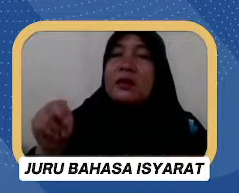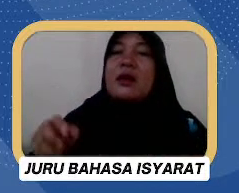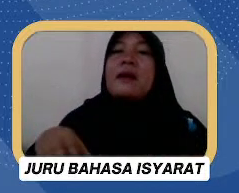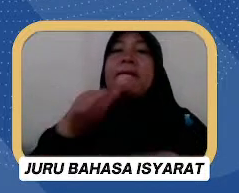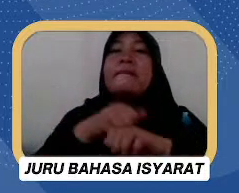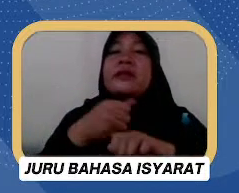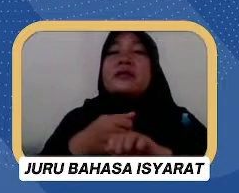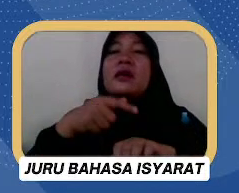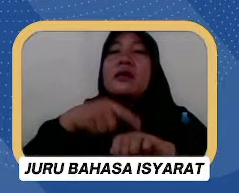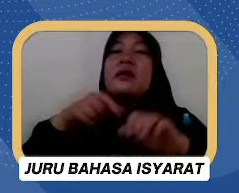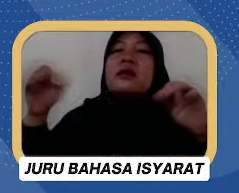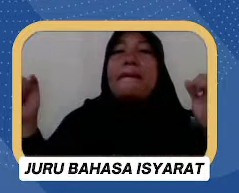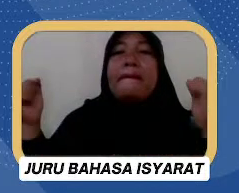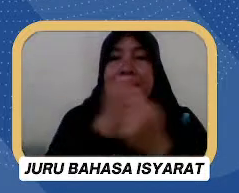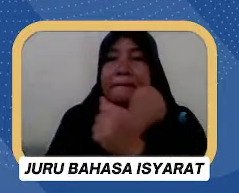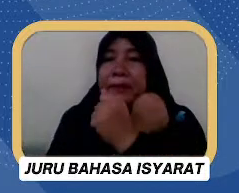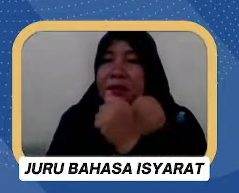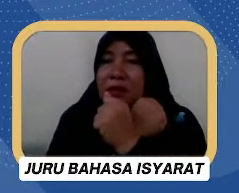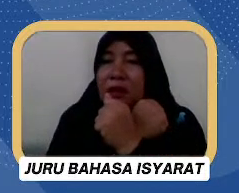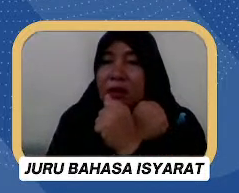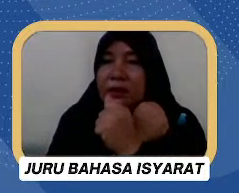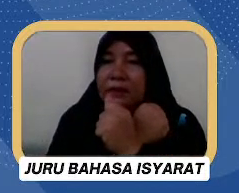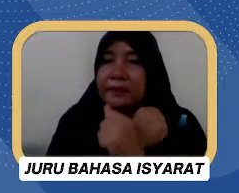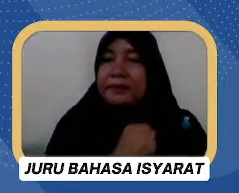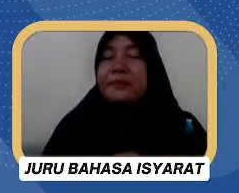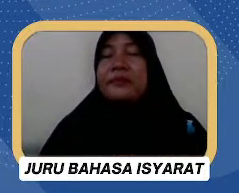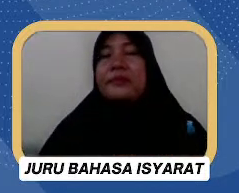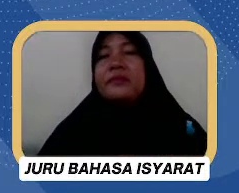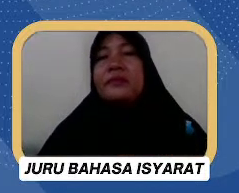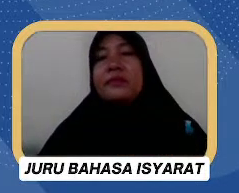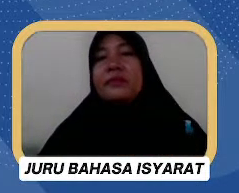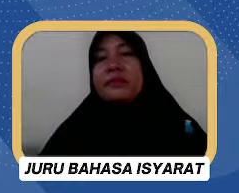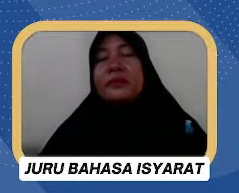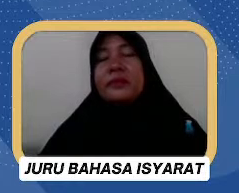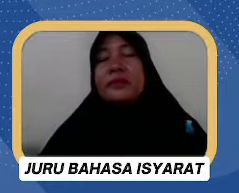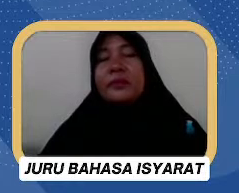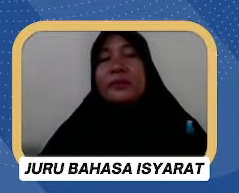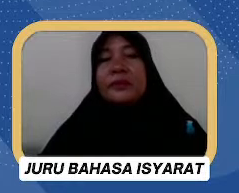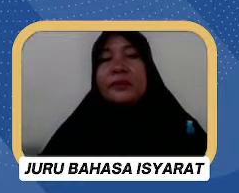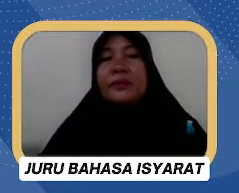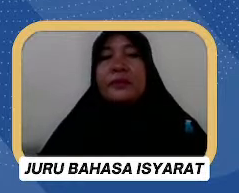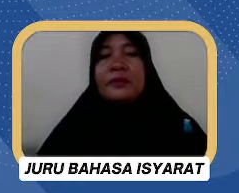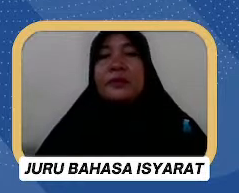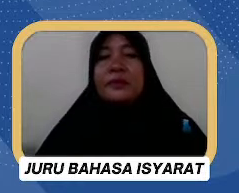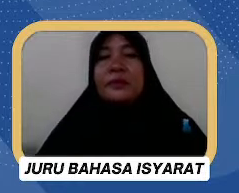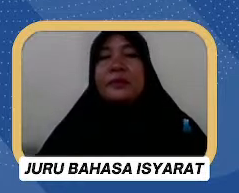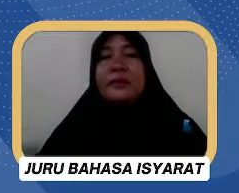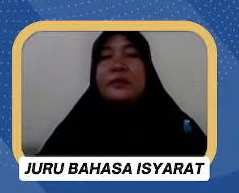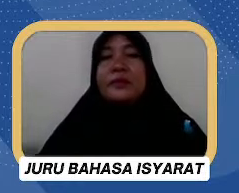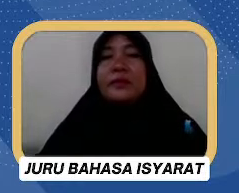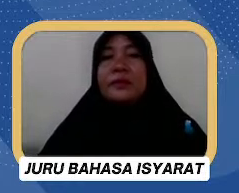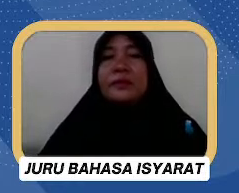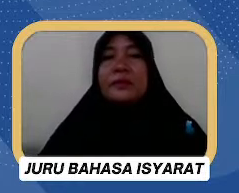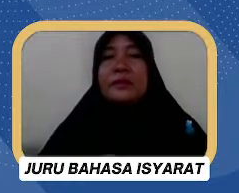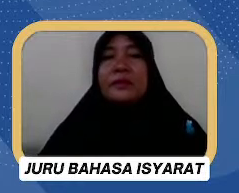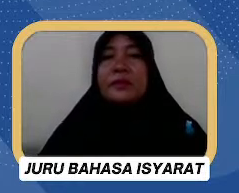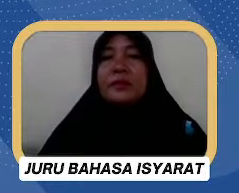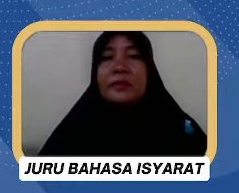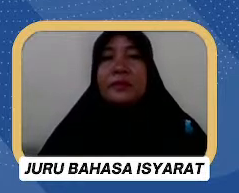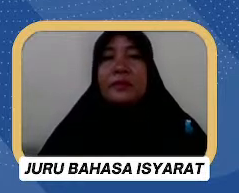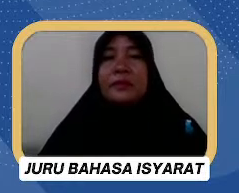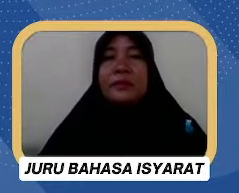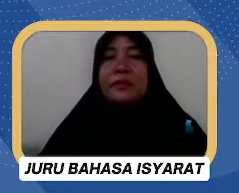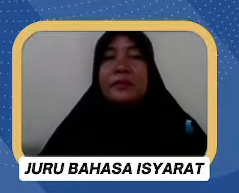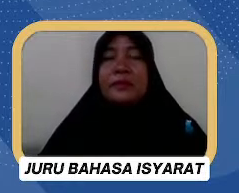kita sampaikan berkaitan dengan tindakan kolektif negatif. Ujaran